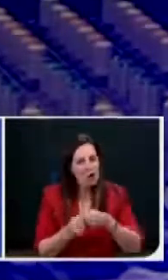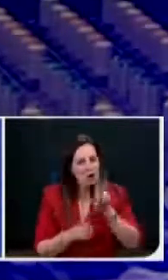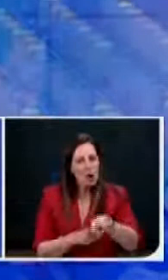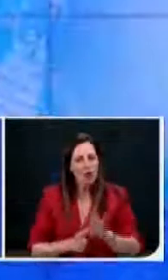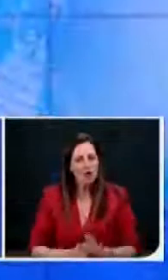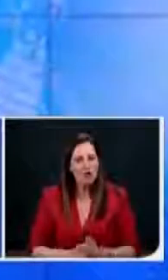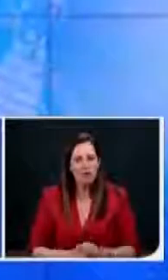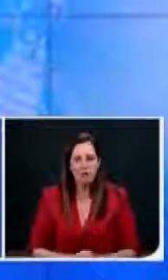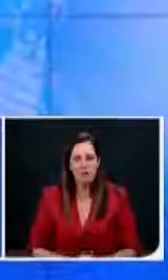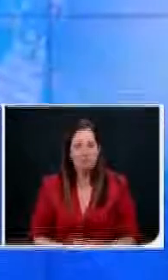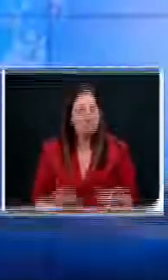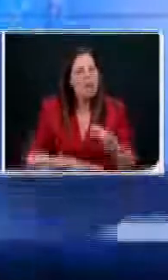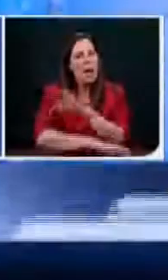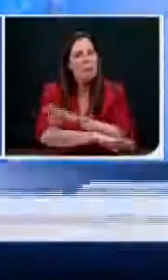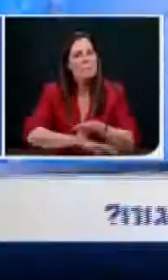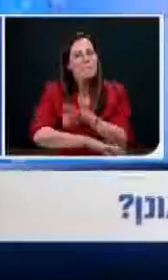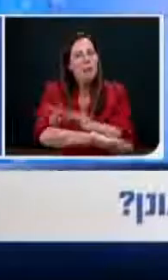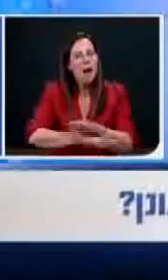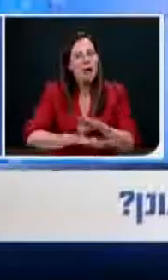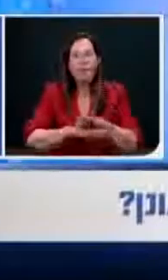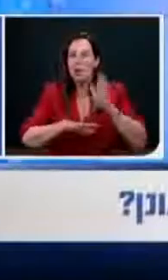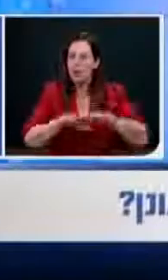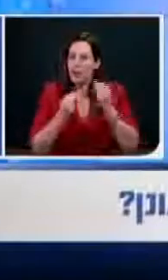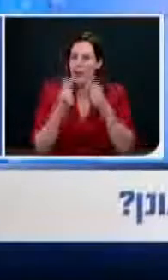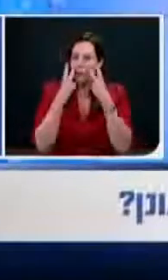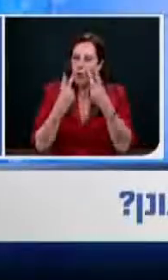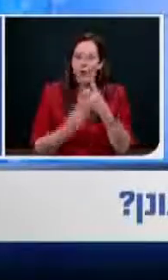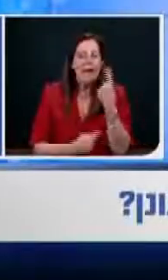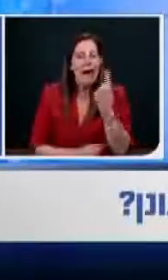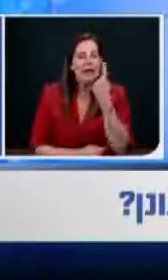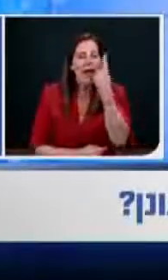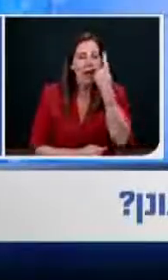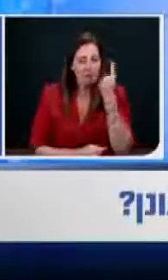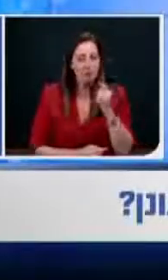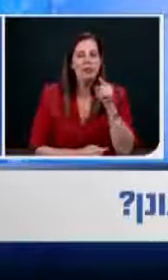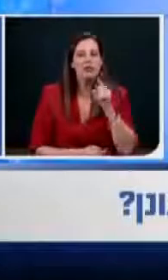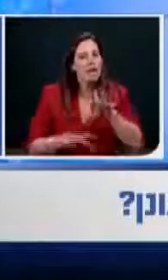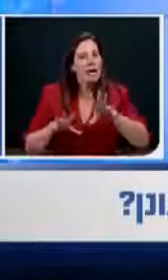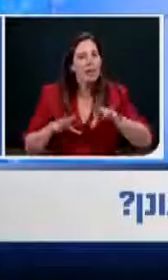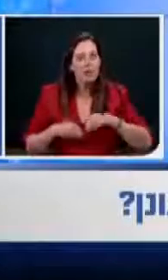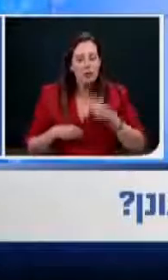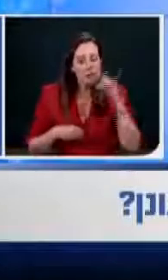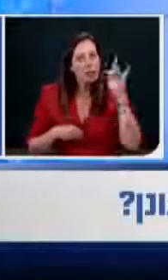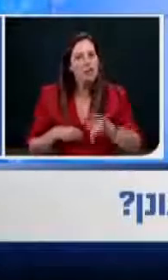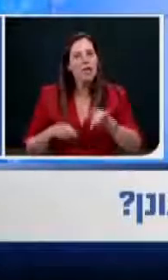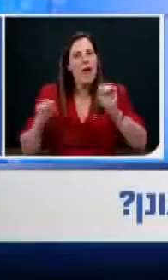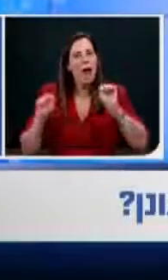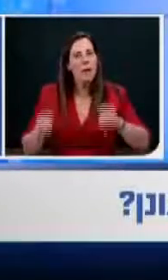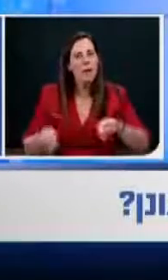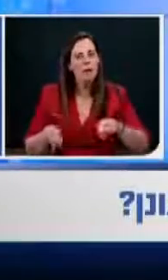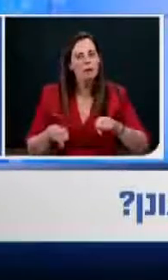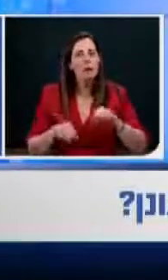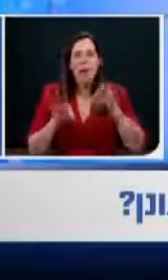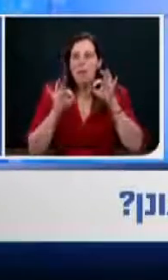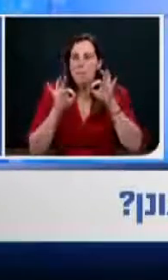ליקויים. מהנדס הבנייה המומחה, שמיד תראו, אחד היחידים, צריך לומר, שהסכים לצאת נגד הקבלנים,